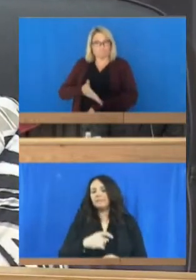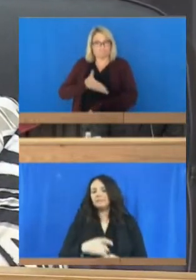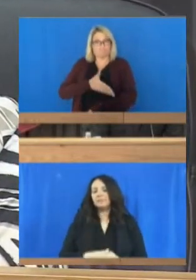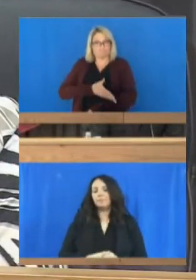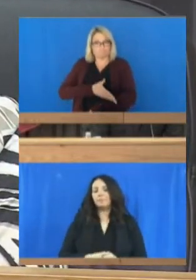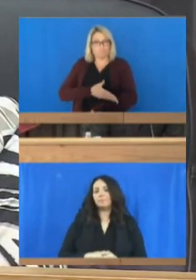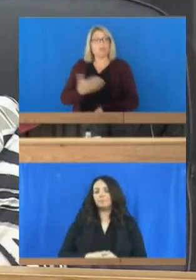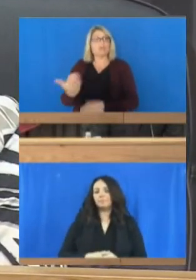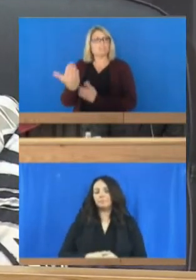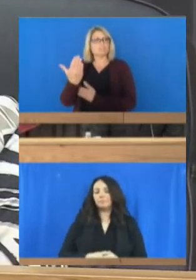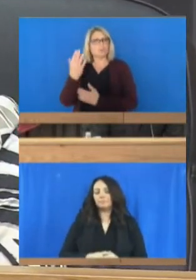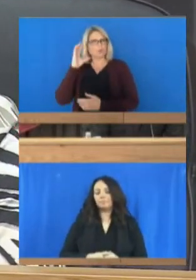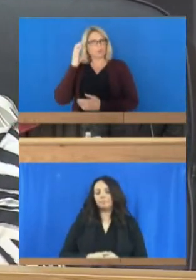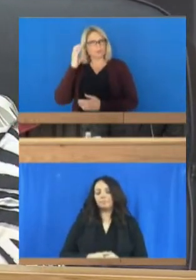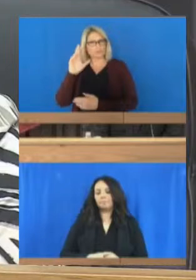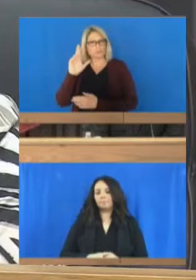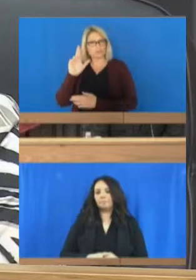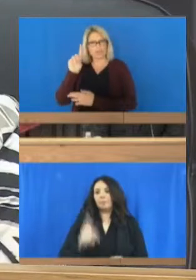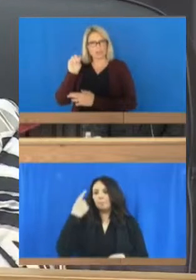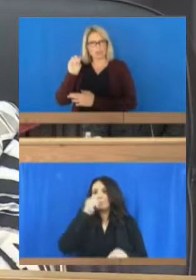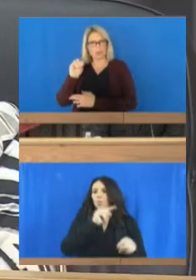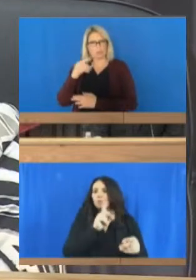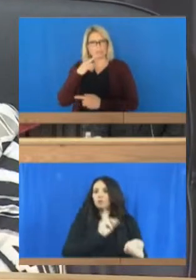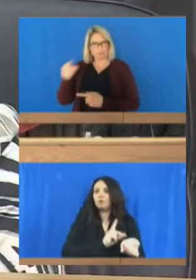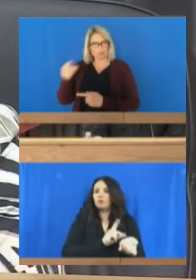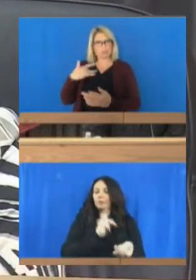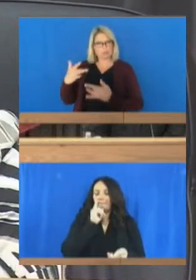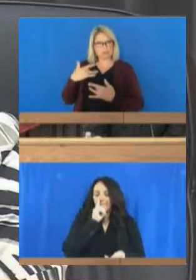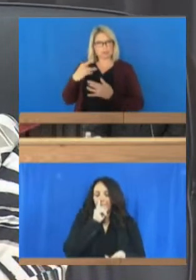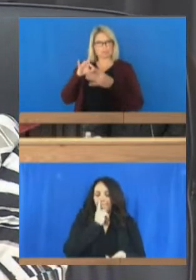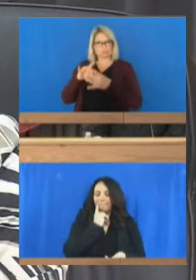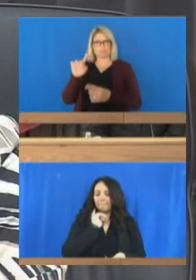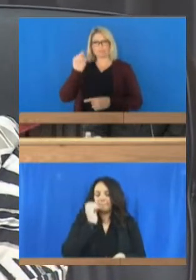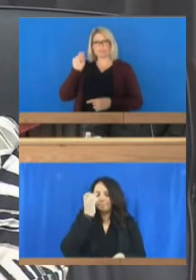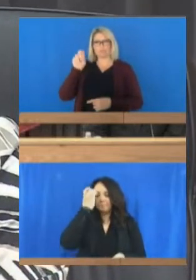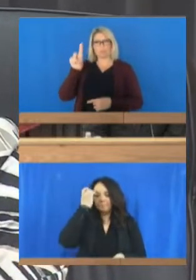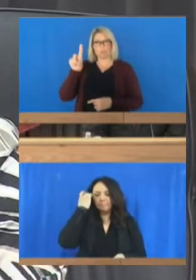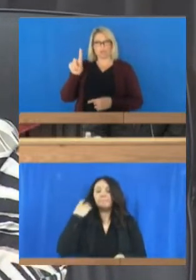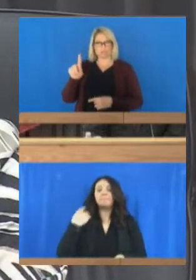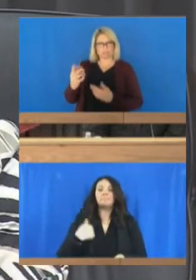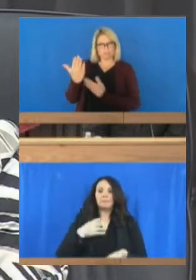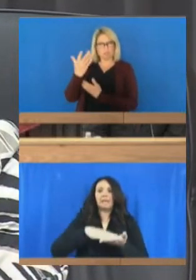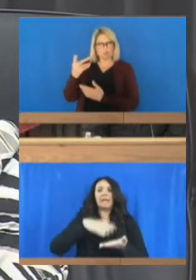qu'on voit, il y a des expositions publiques associées avec les cas.